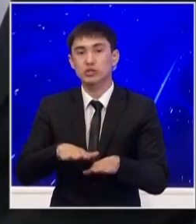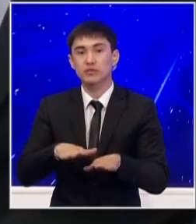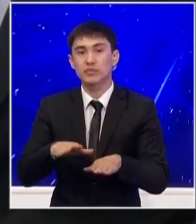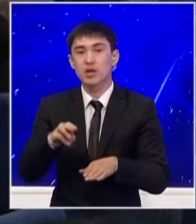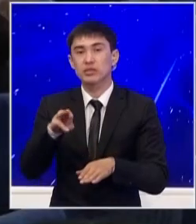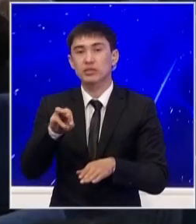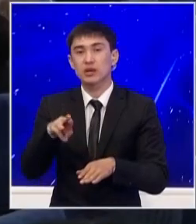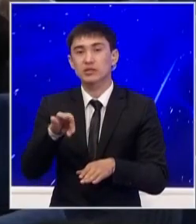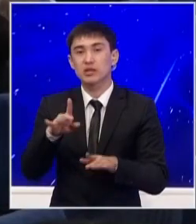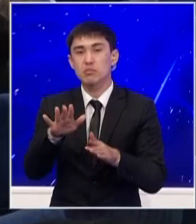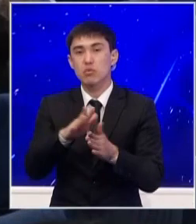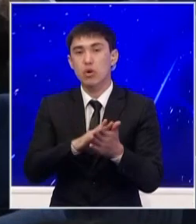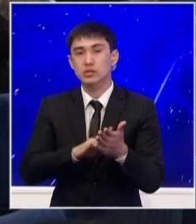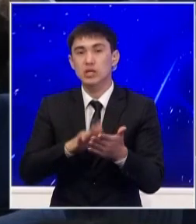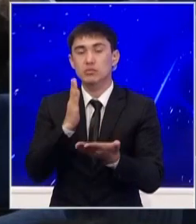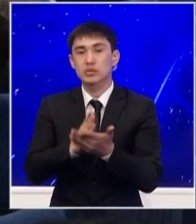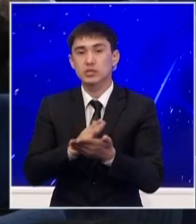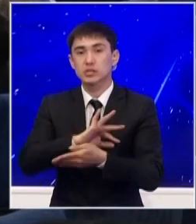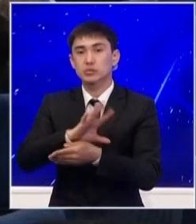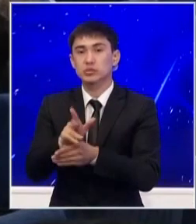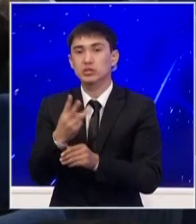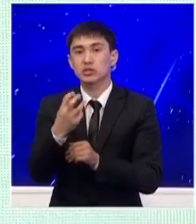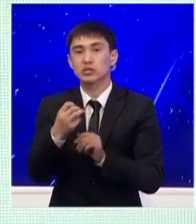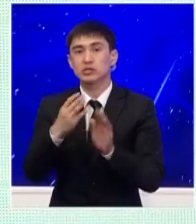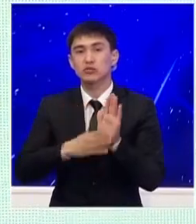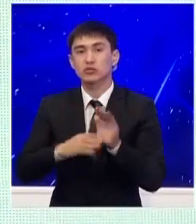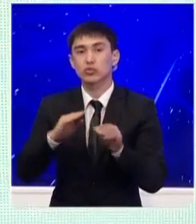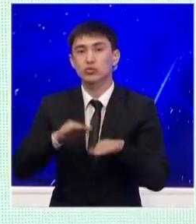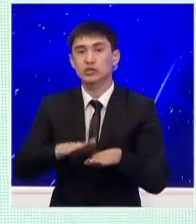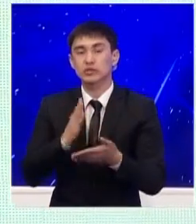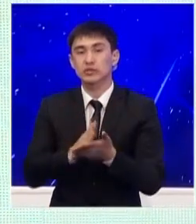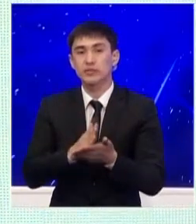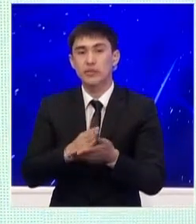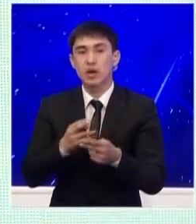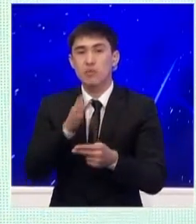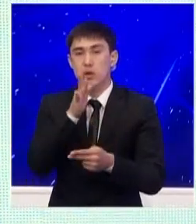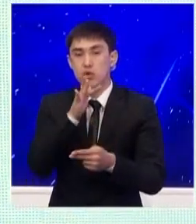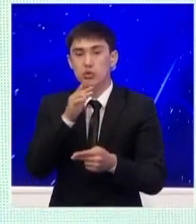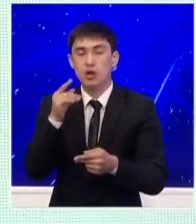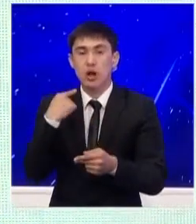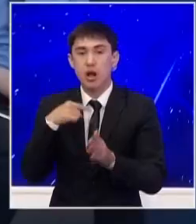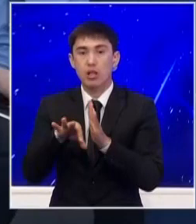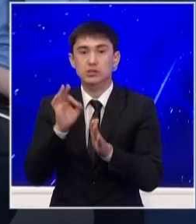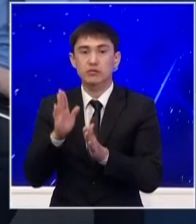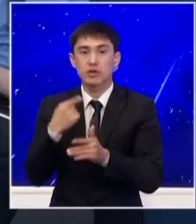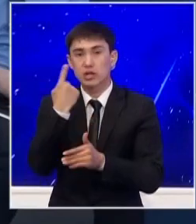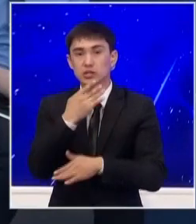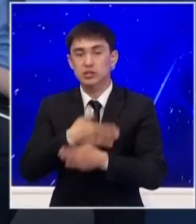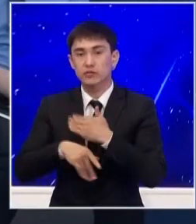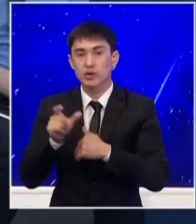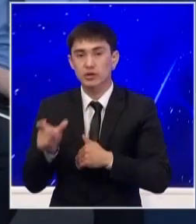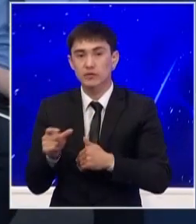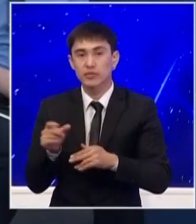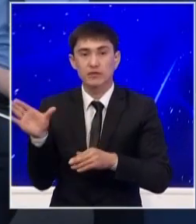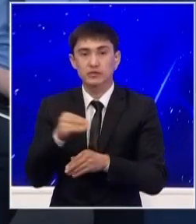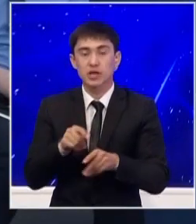Тактильными указателями при входе оснащены 390 участков. Кроме этого, в период голосования для лиц с особыми потребностями